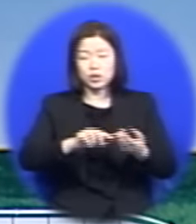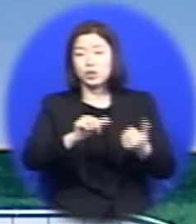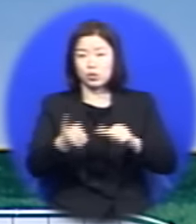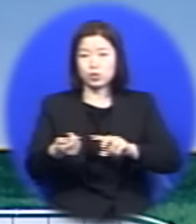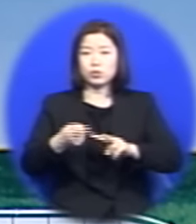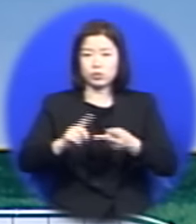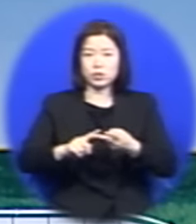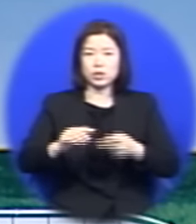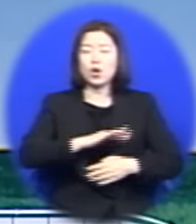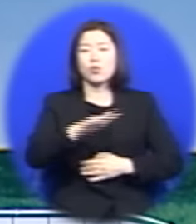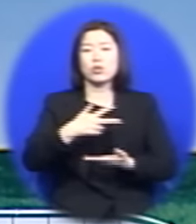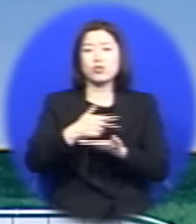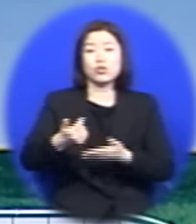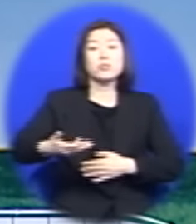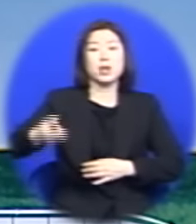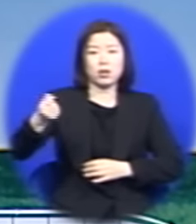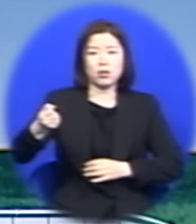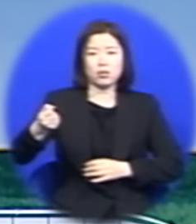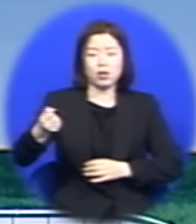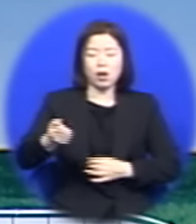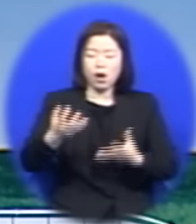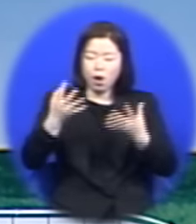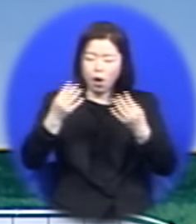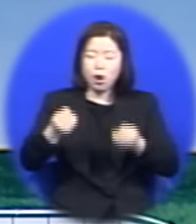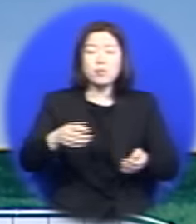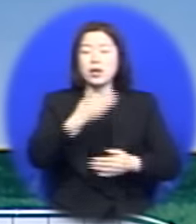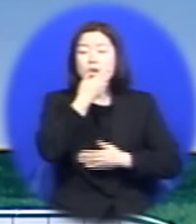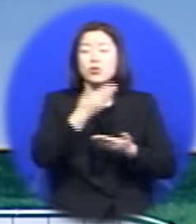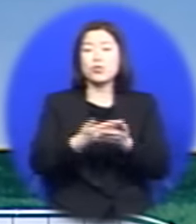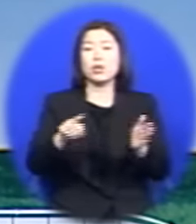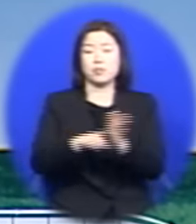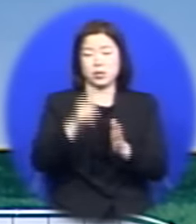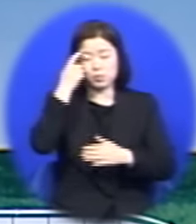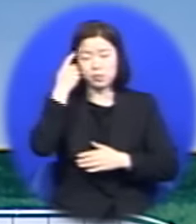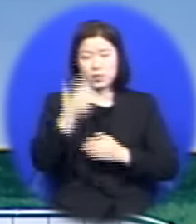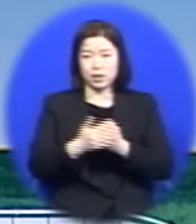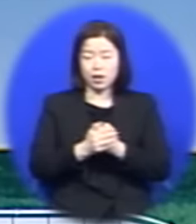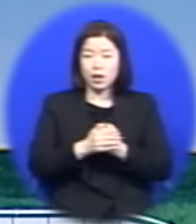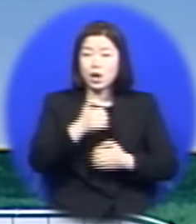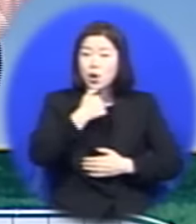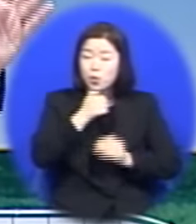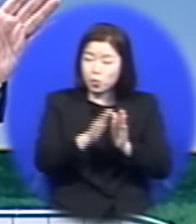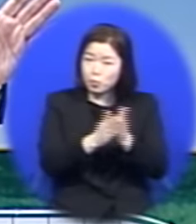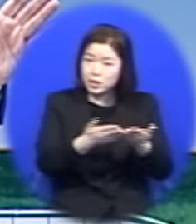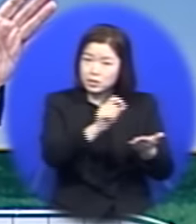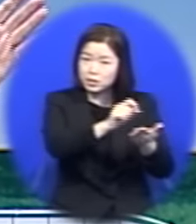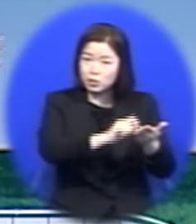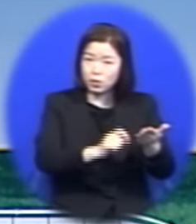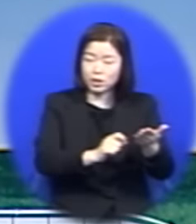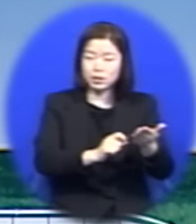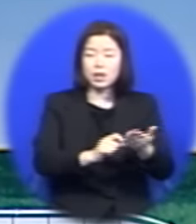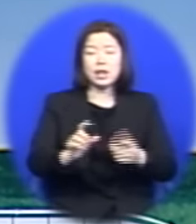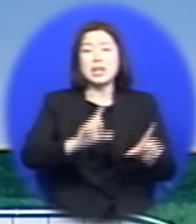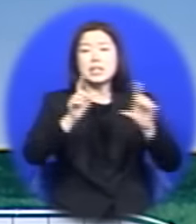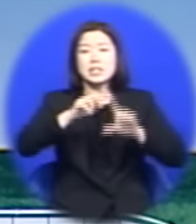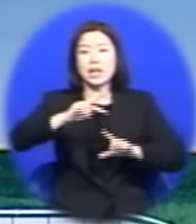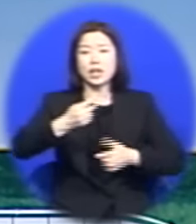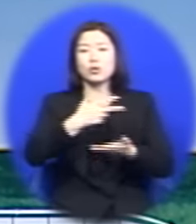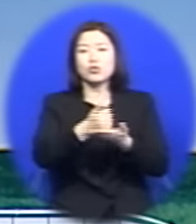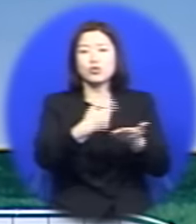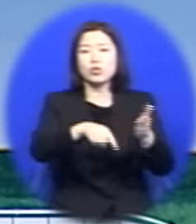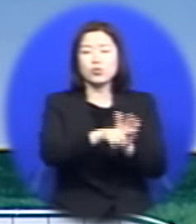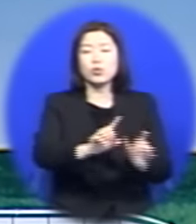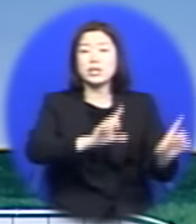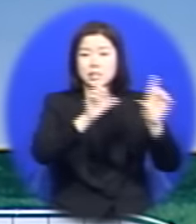얼마나 귀한 믿음입니까? 로마서 기록할 당시 때 교인들은 살아도 주님을 위해서 살고 죽어도 주님을